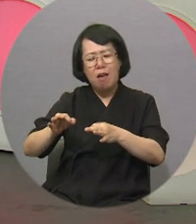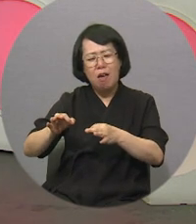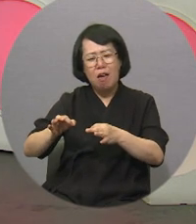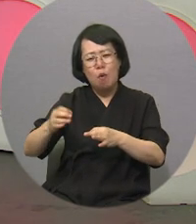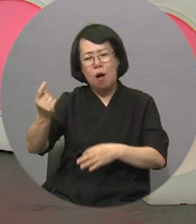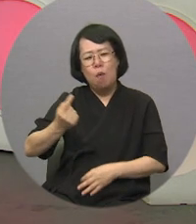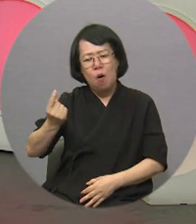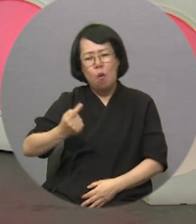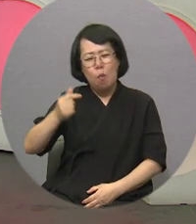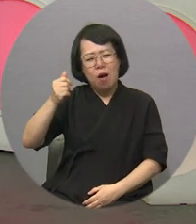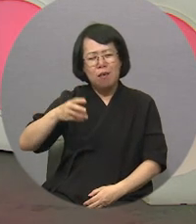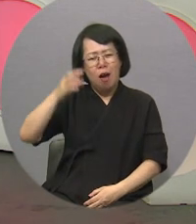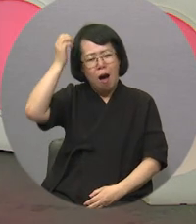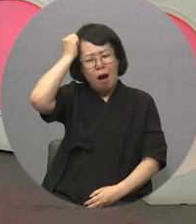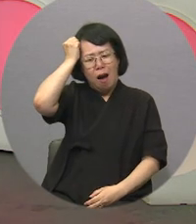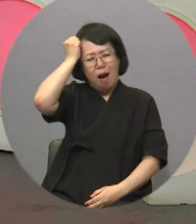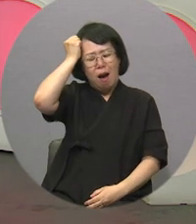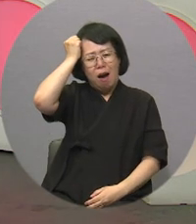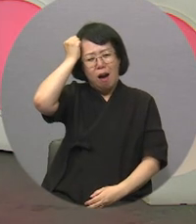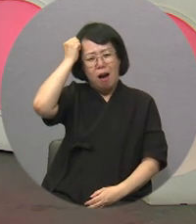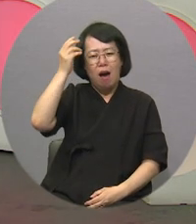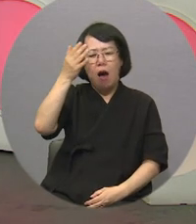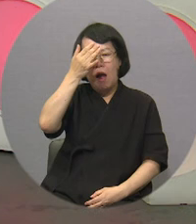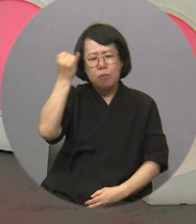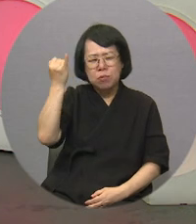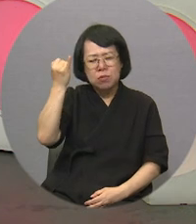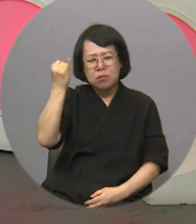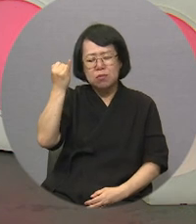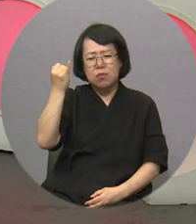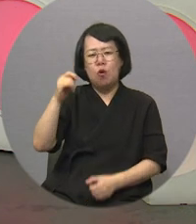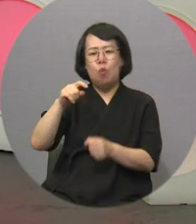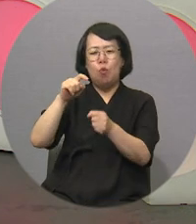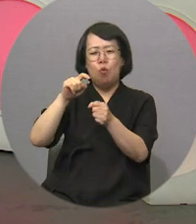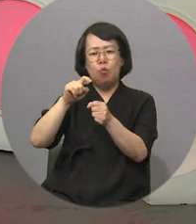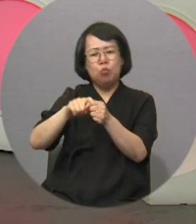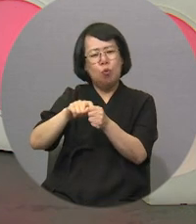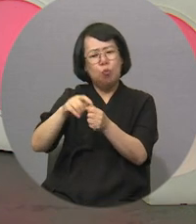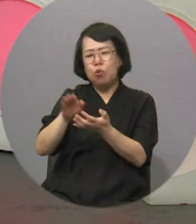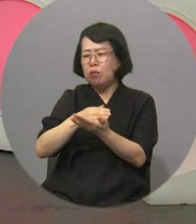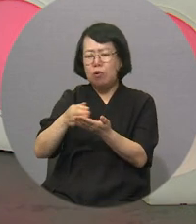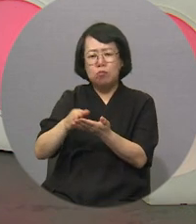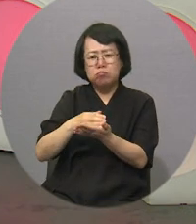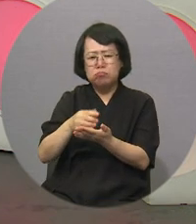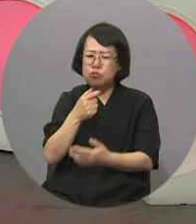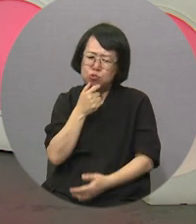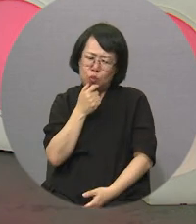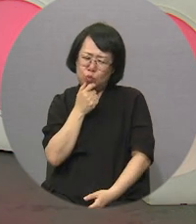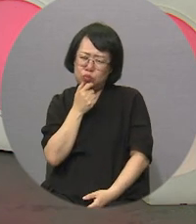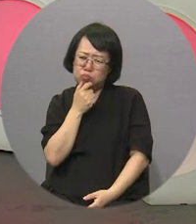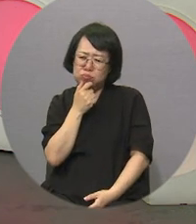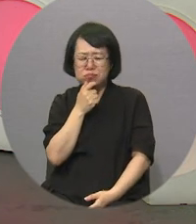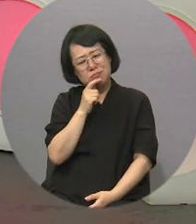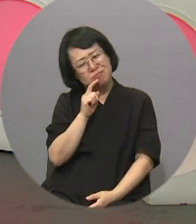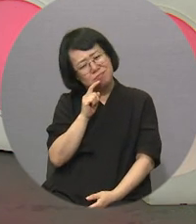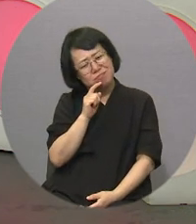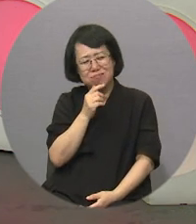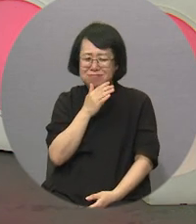알았는데, 미안한 마음에 삶은 달걀을 넌지시 할머니 쪽으로 제가 밀었습니다.